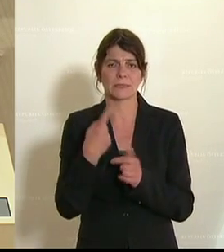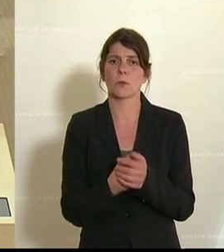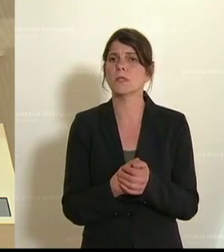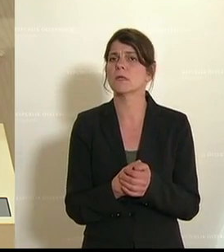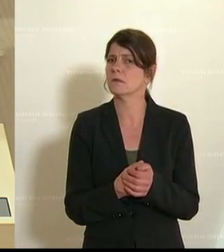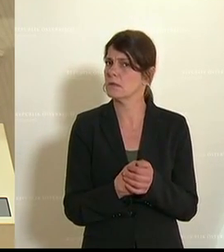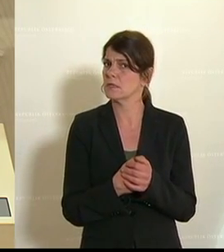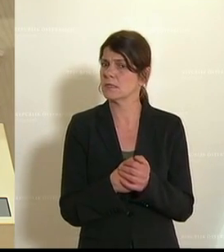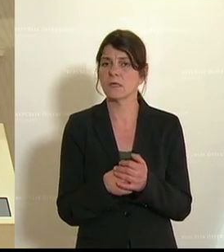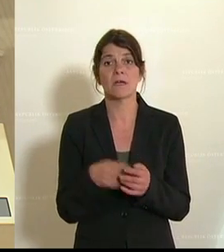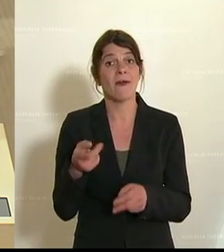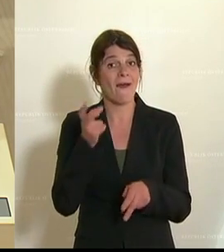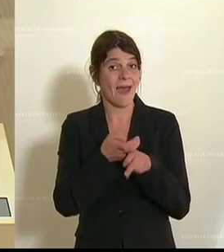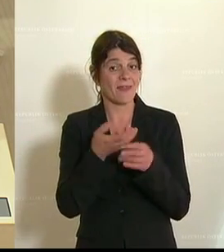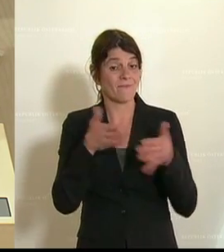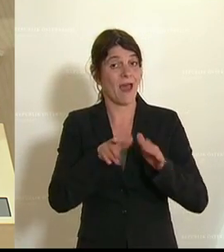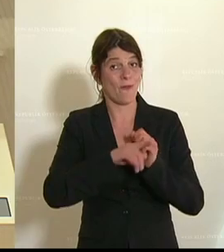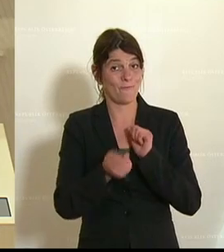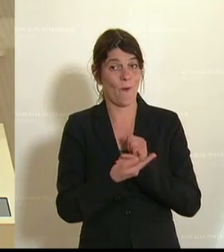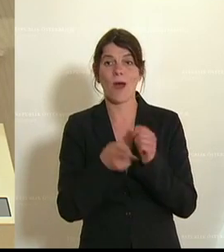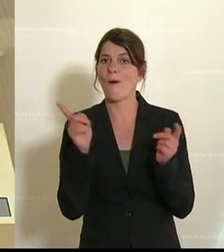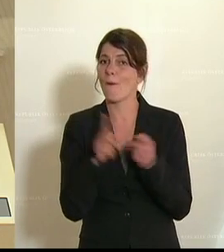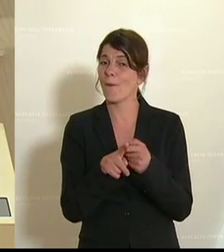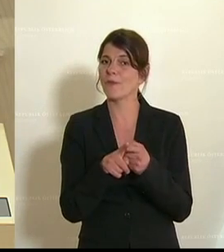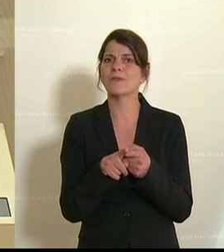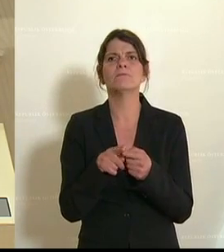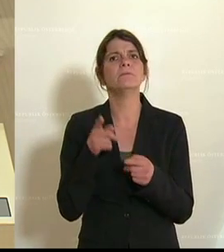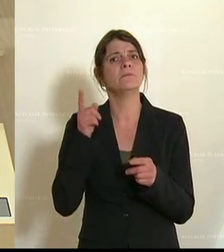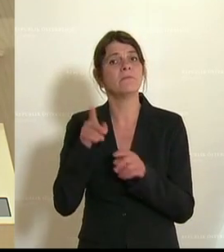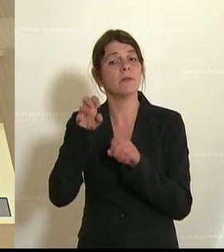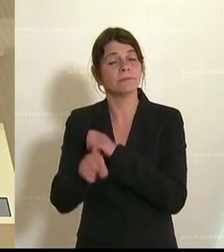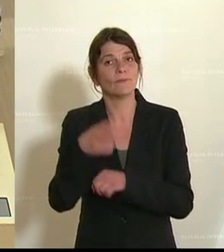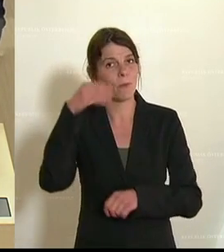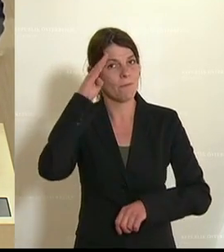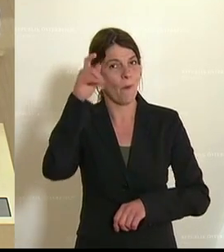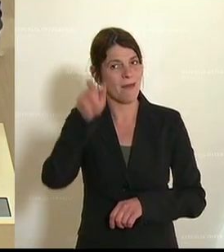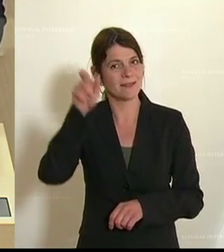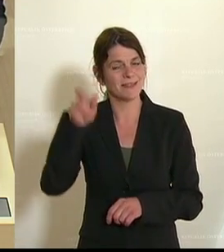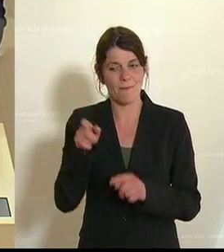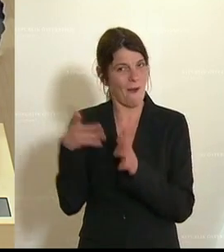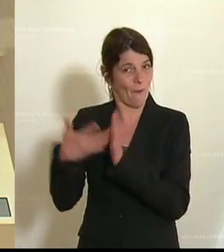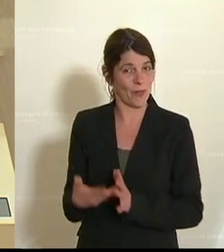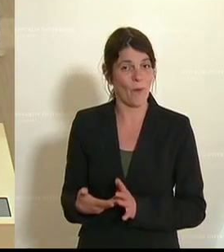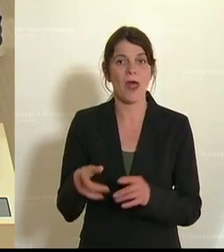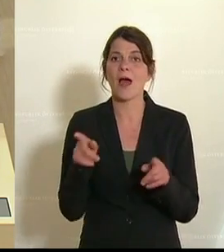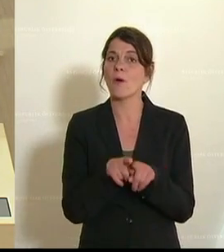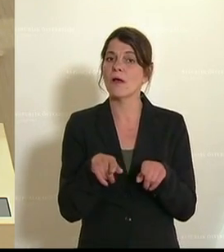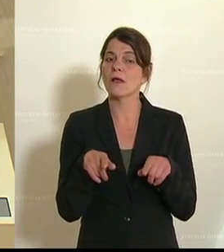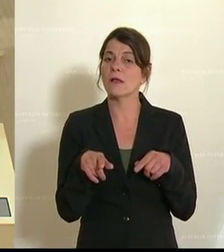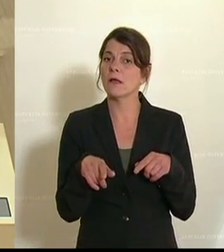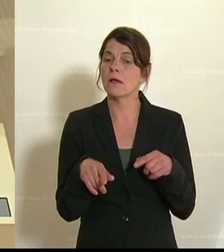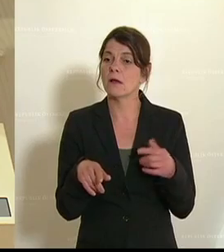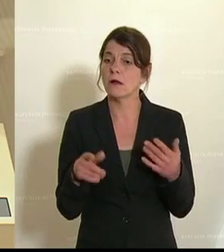insbesondere den Härtefallfonds und das Einschreiten der Polizei in den Kontrollen und bei den